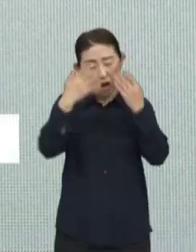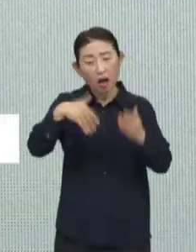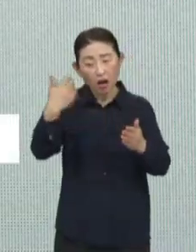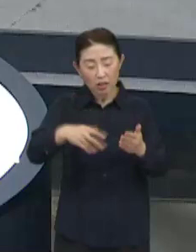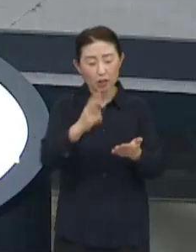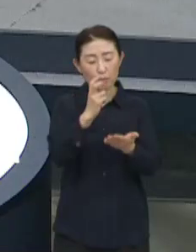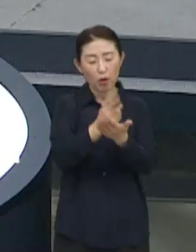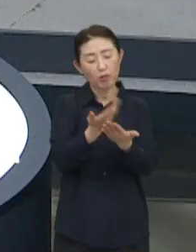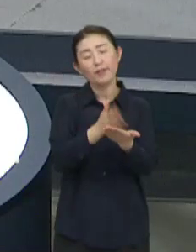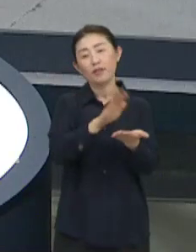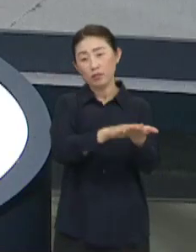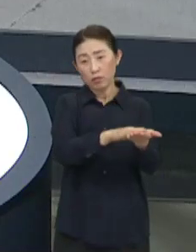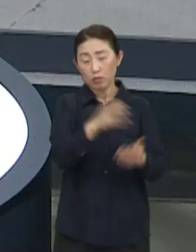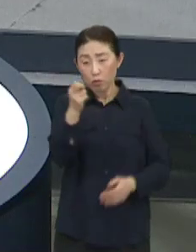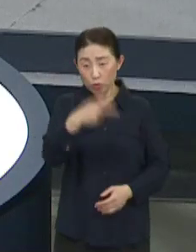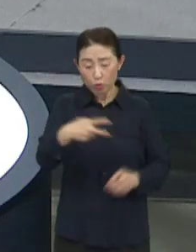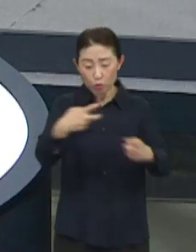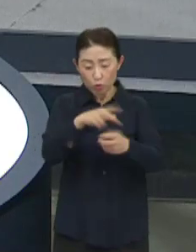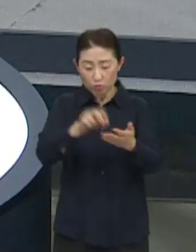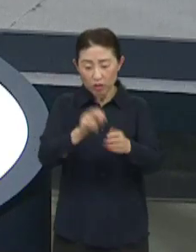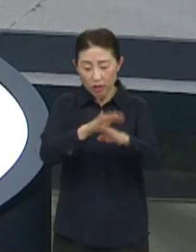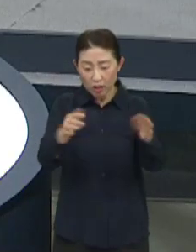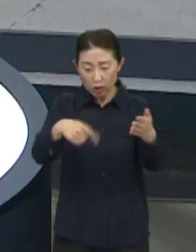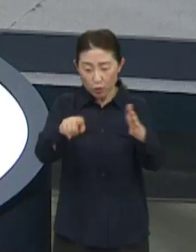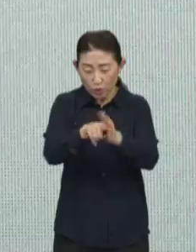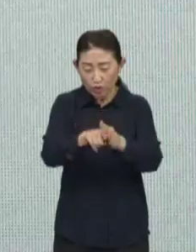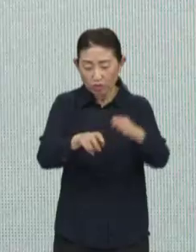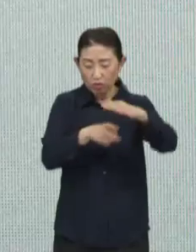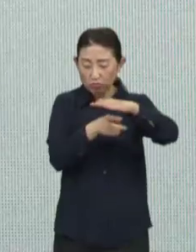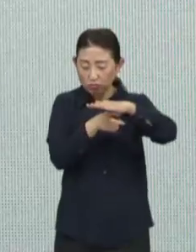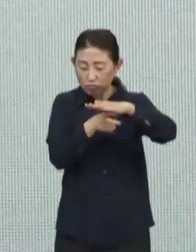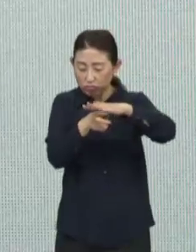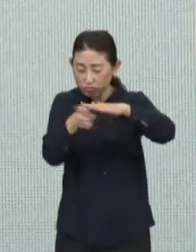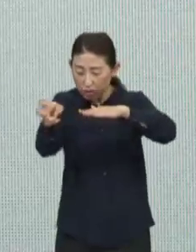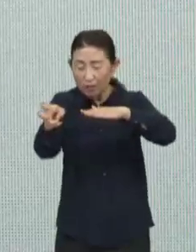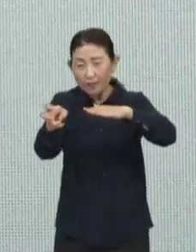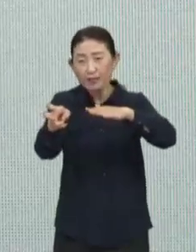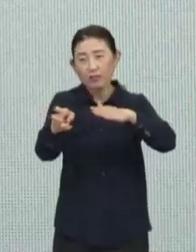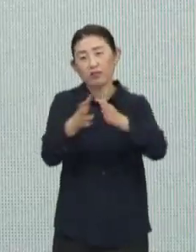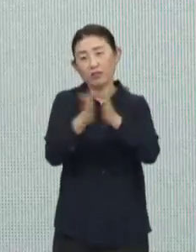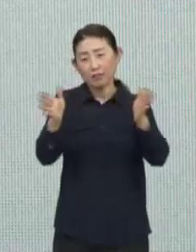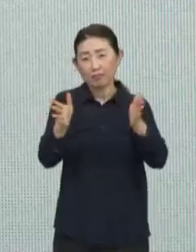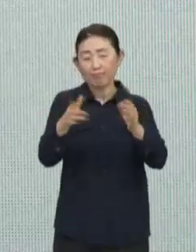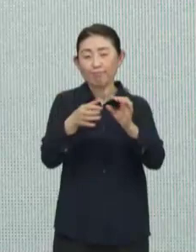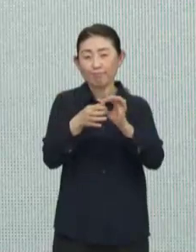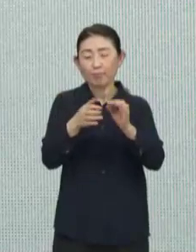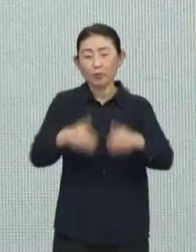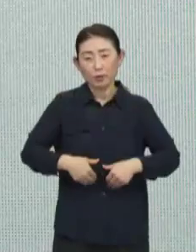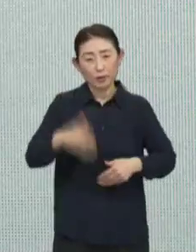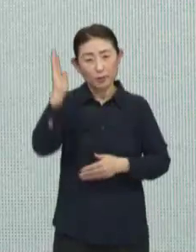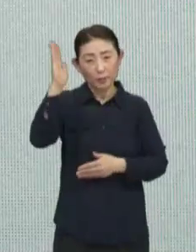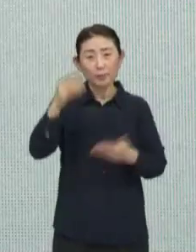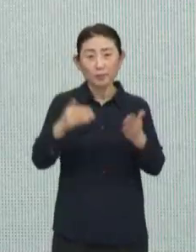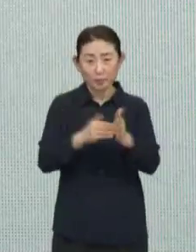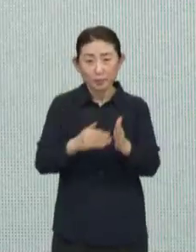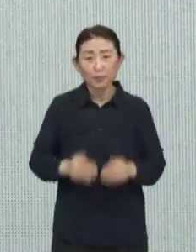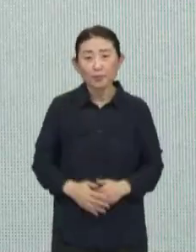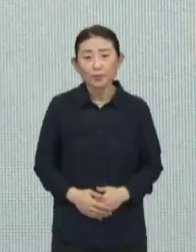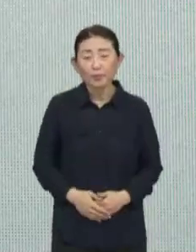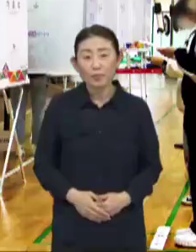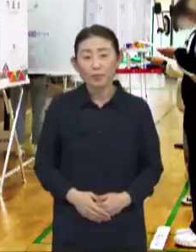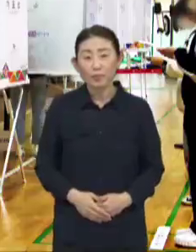촉법소년법을 개정하고 교통난 해소를 위해 현수식 모노레일 도입을 약속했습니다. TJB 조혜원입니다.